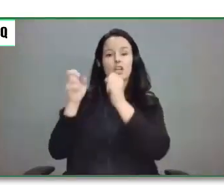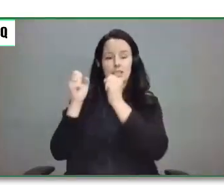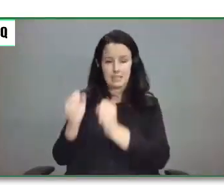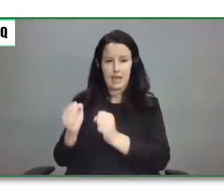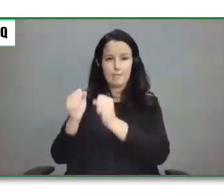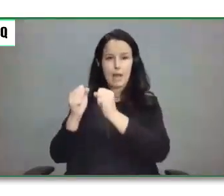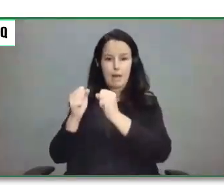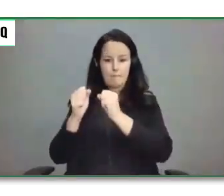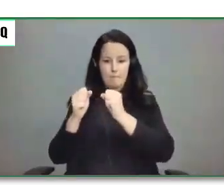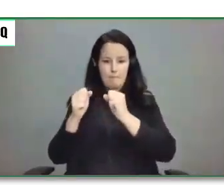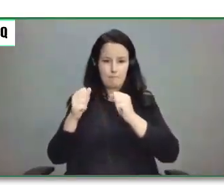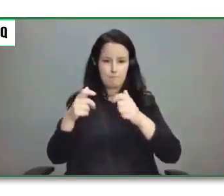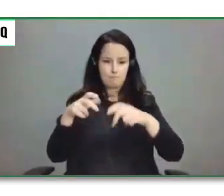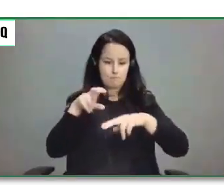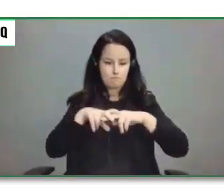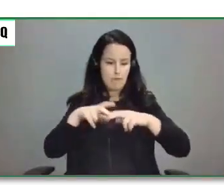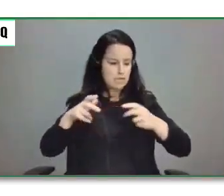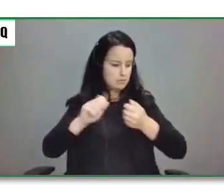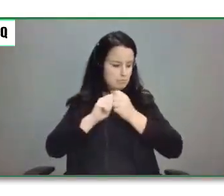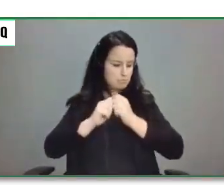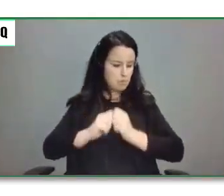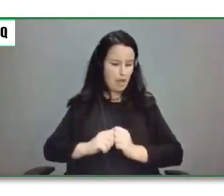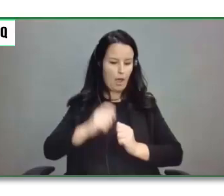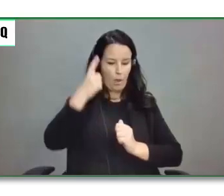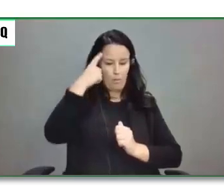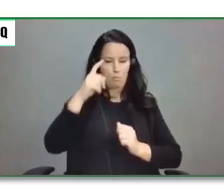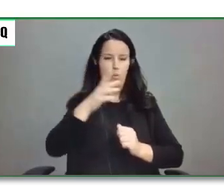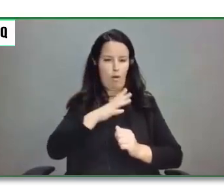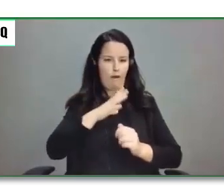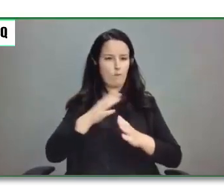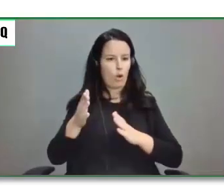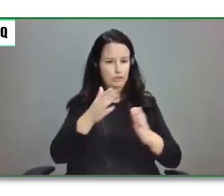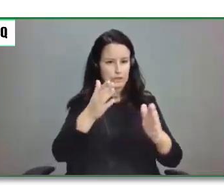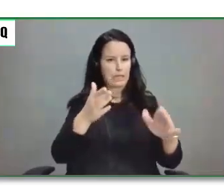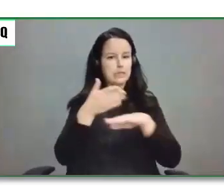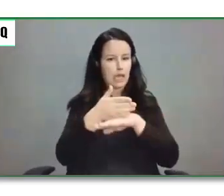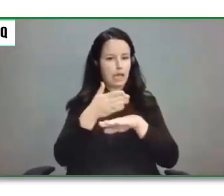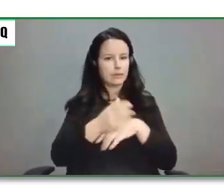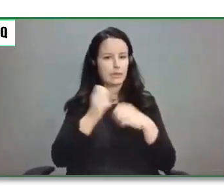appareil pour pouvoir emprunter certains sentiers.